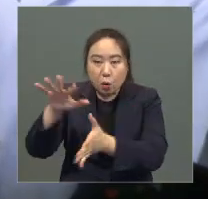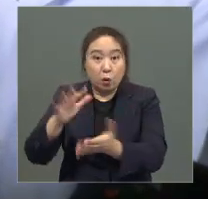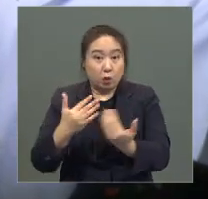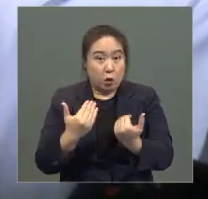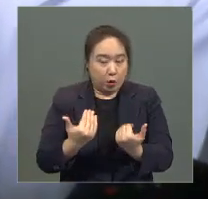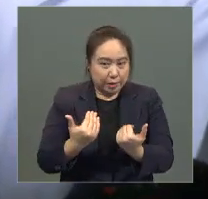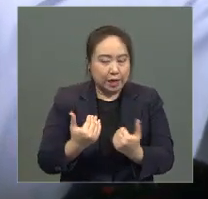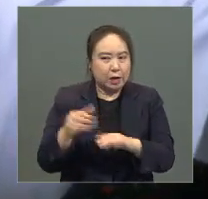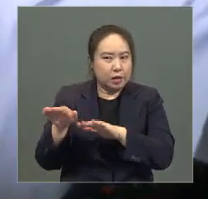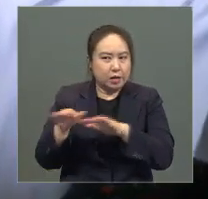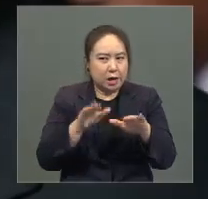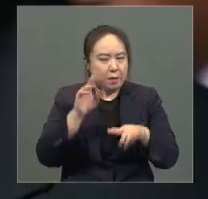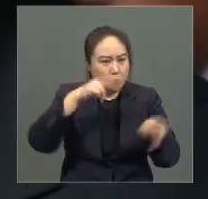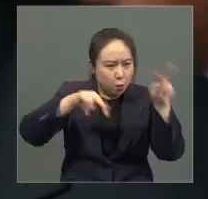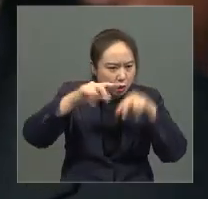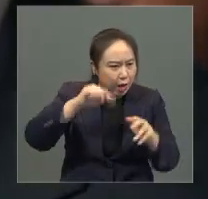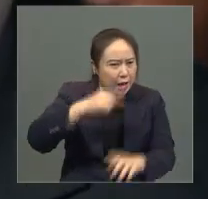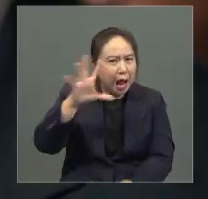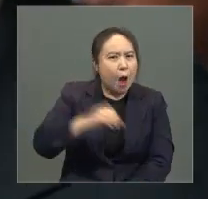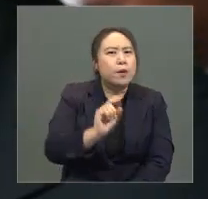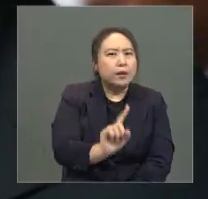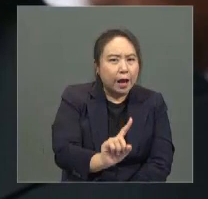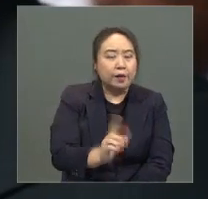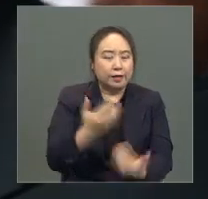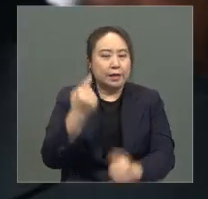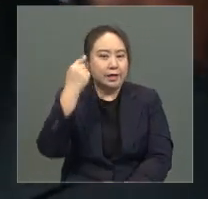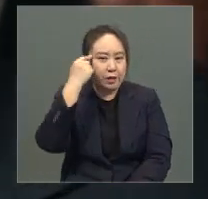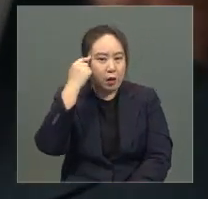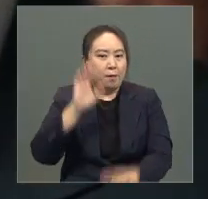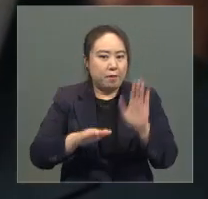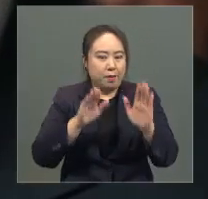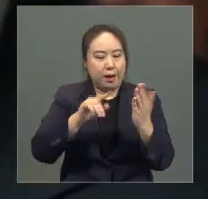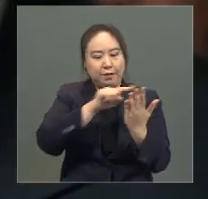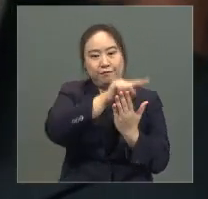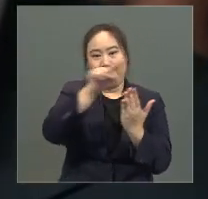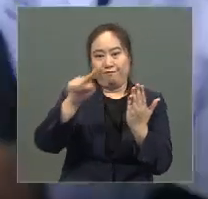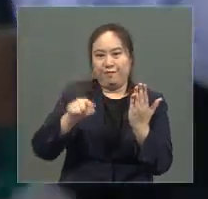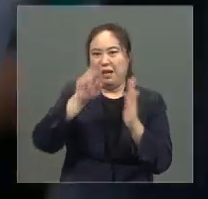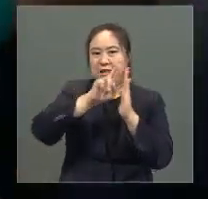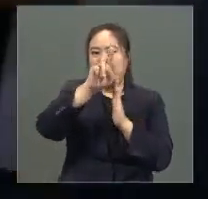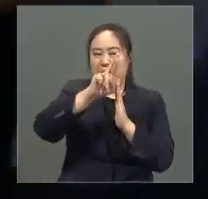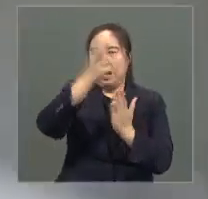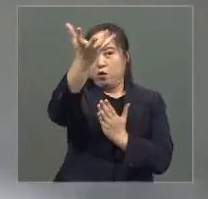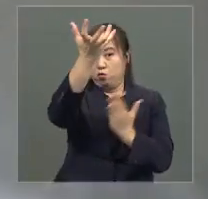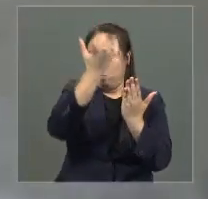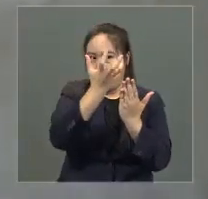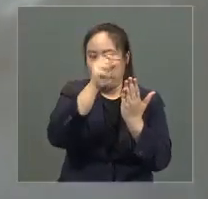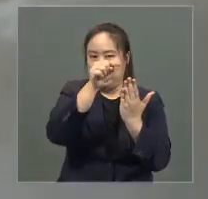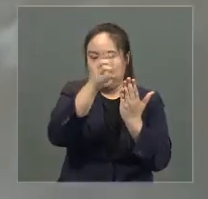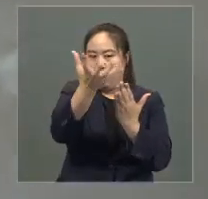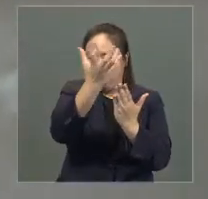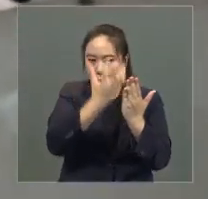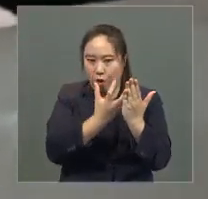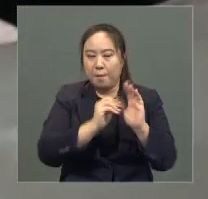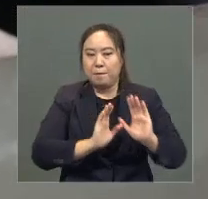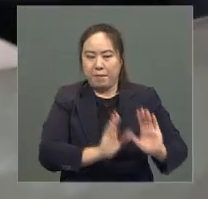ระหว่างการตรวจสอบประเทศต้นทางจะเชื่อว่ามีการลำเลียงผ่านบริเวณสามเหลี่ยมทองคำที่จังหวัดเชียงรายก่อนที่จะนำ